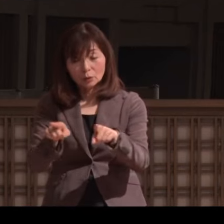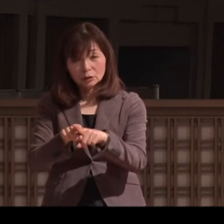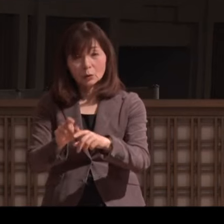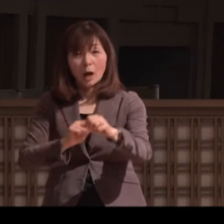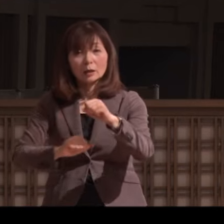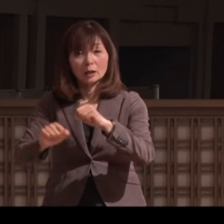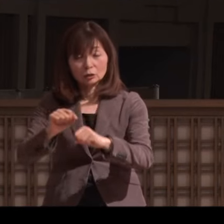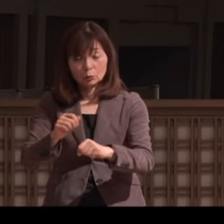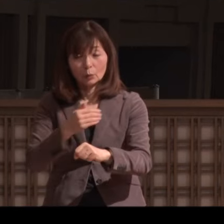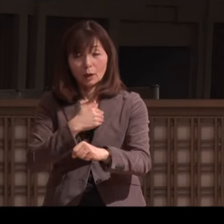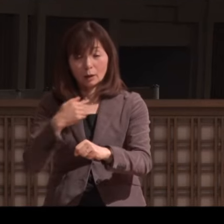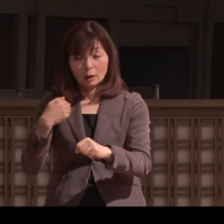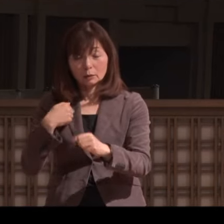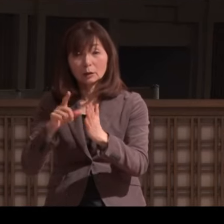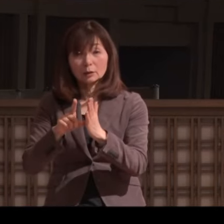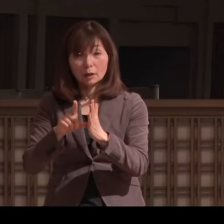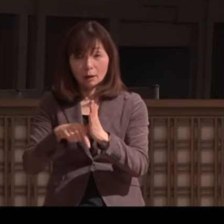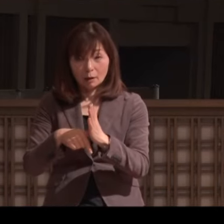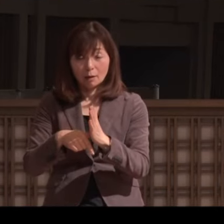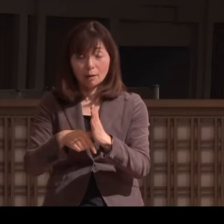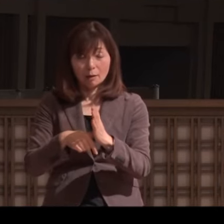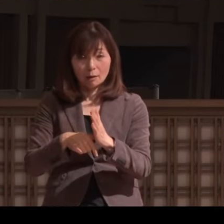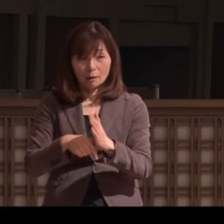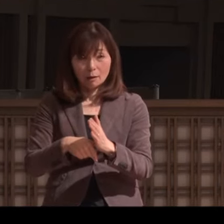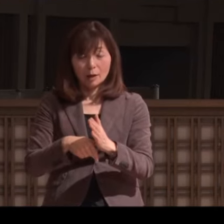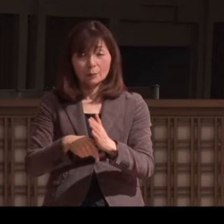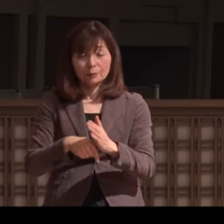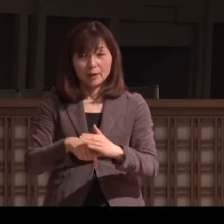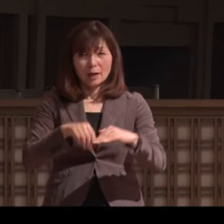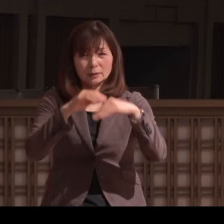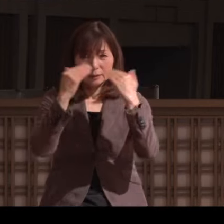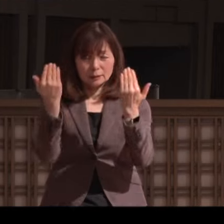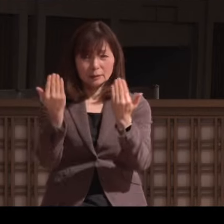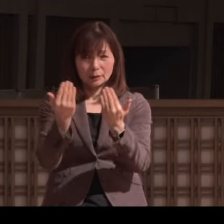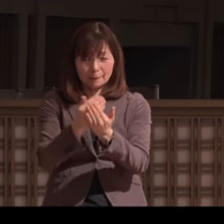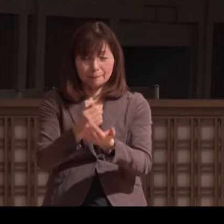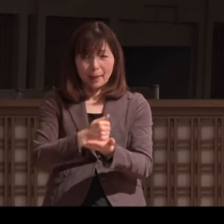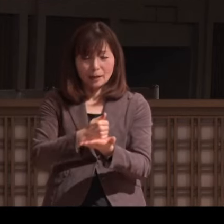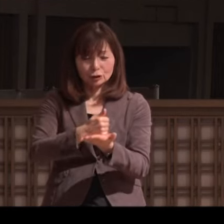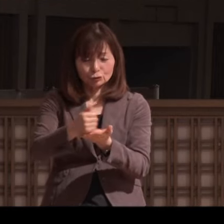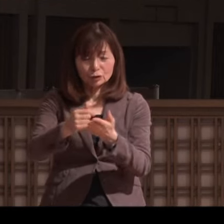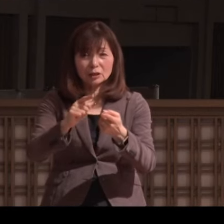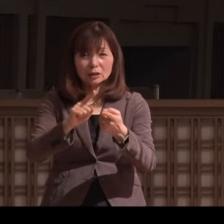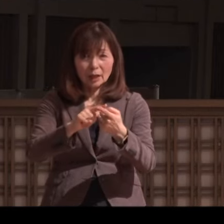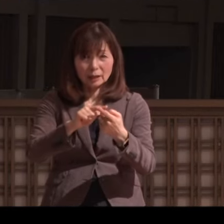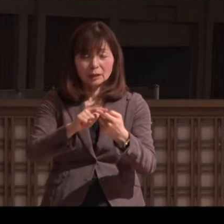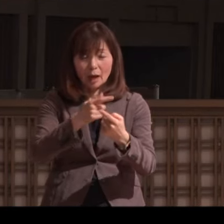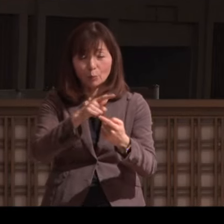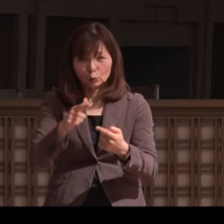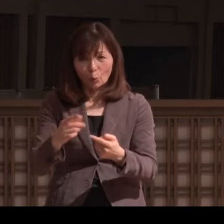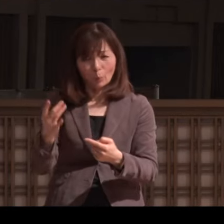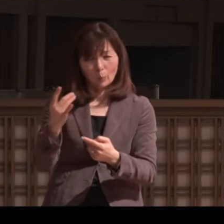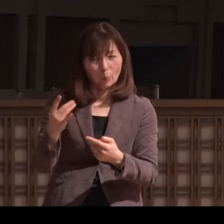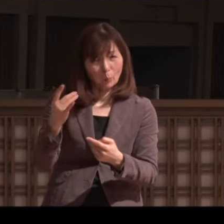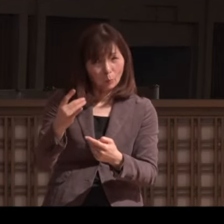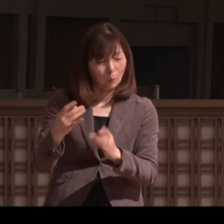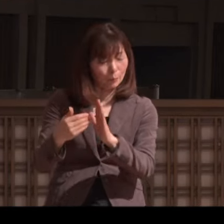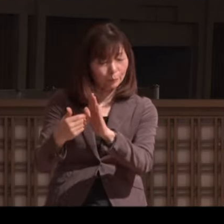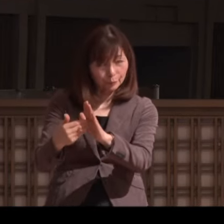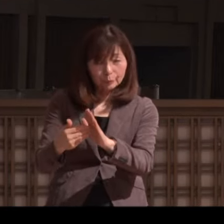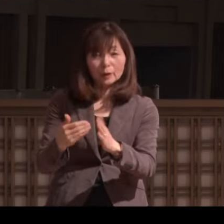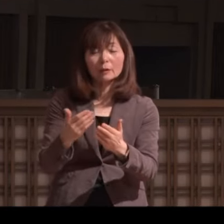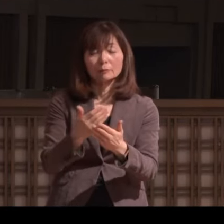することができると全体主義的なものに騙されにくくなりますよというメリットもあります